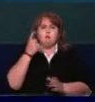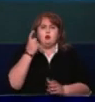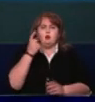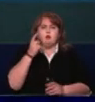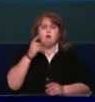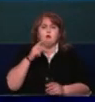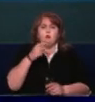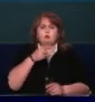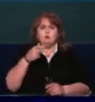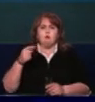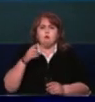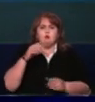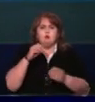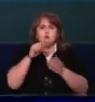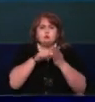уровня разделить на m квадрат.